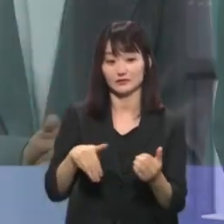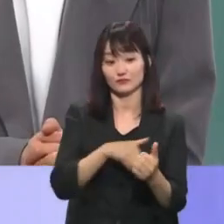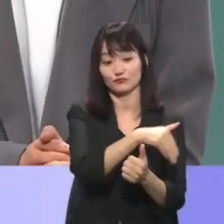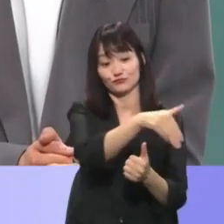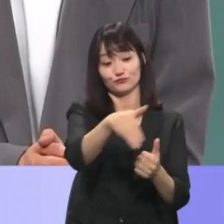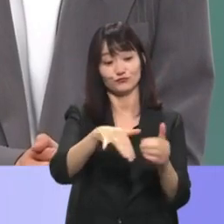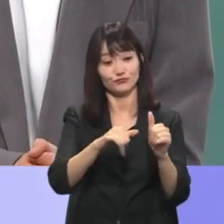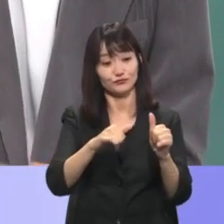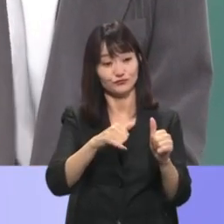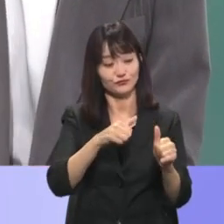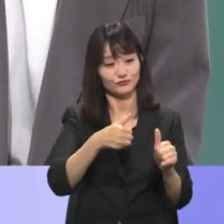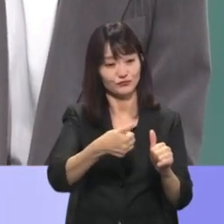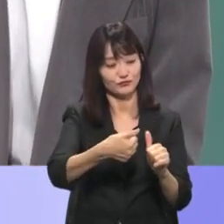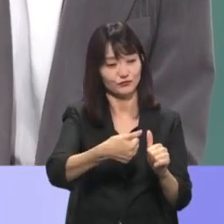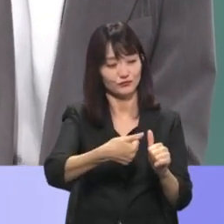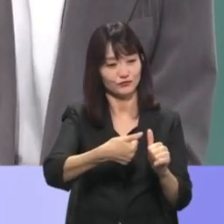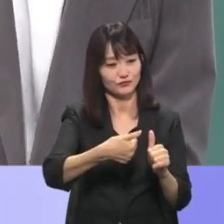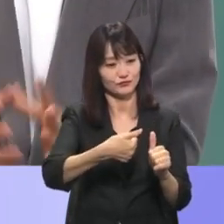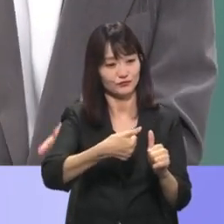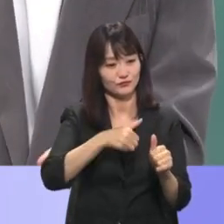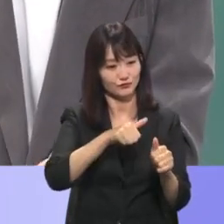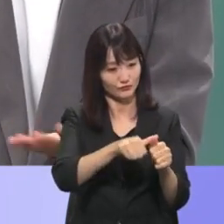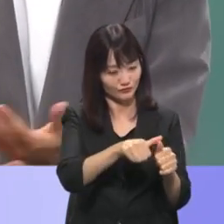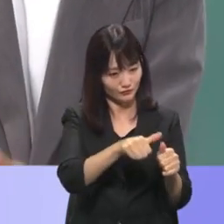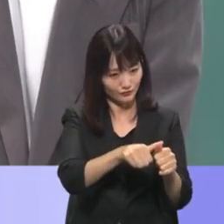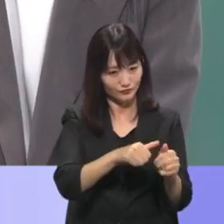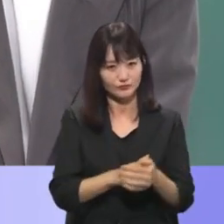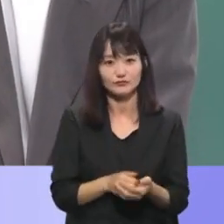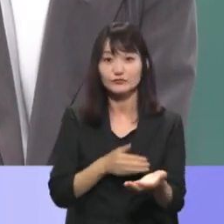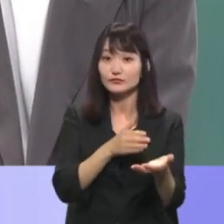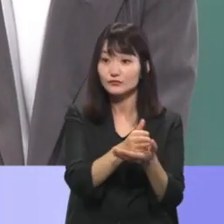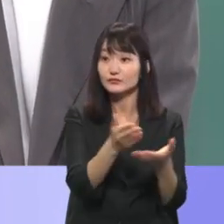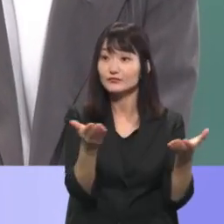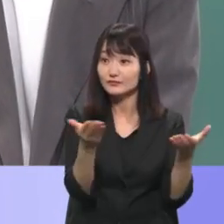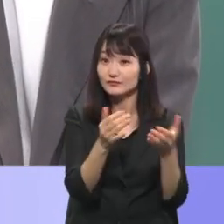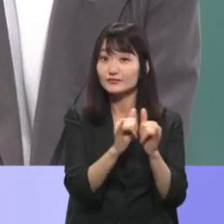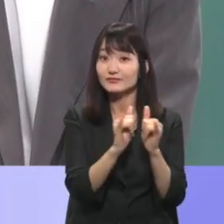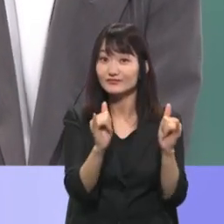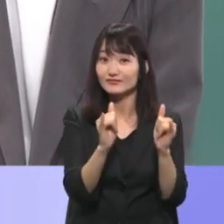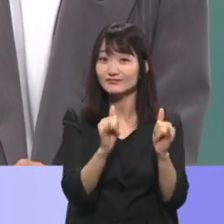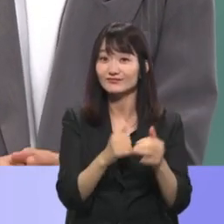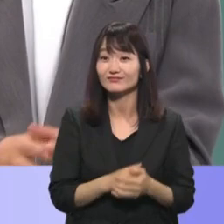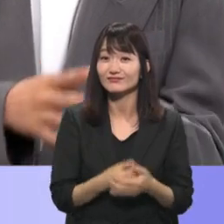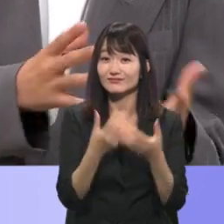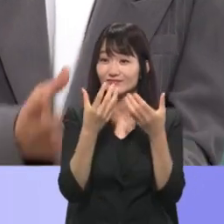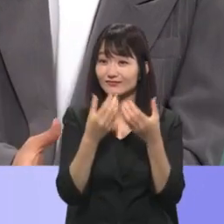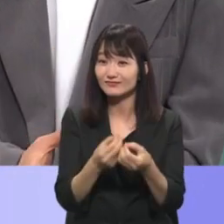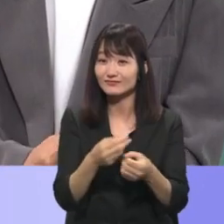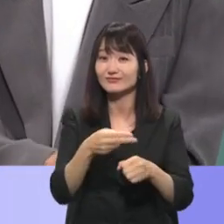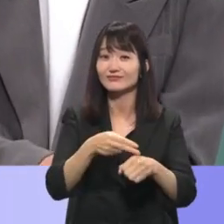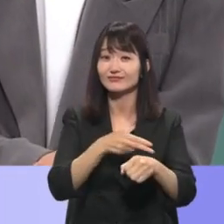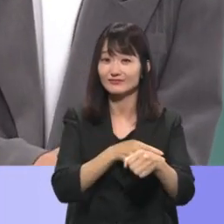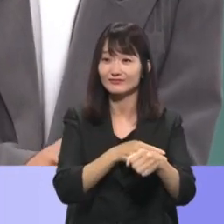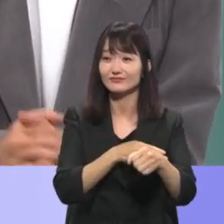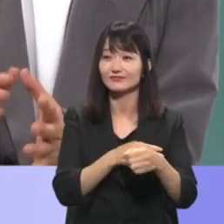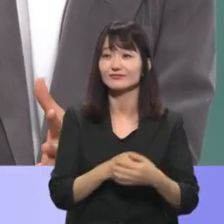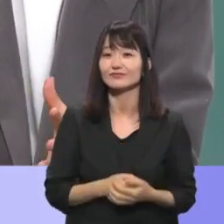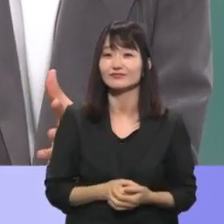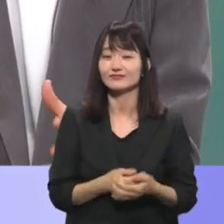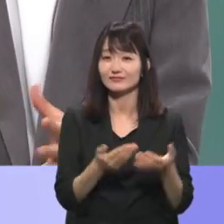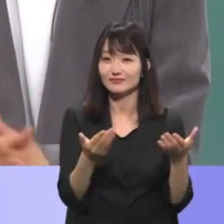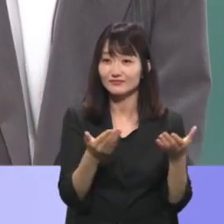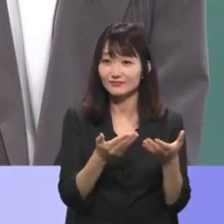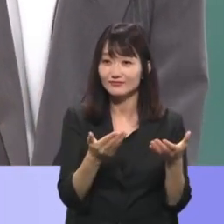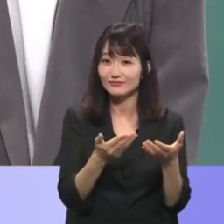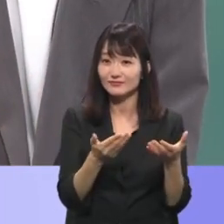사람들에게 자문을 좀 구하거나 정말 전문직에 종사하시는 분들에게 예를 들어 뭐 의사나 뭐 이런